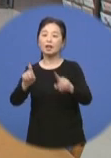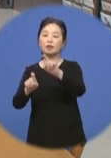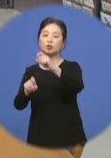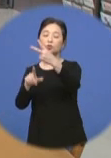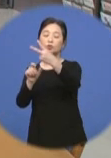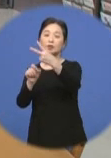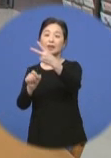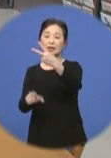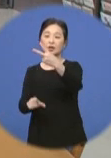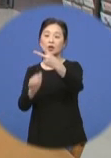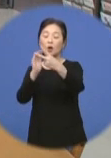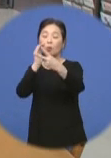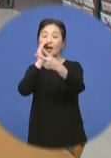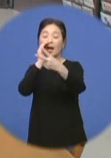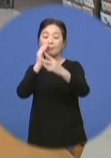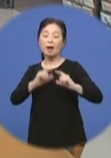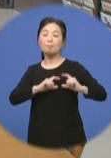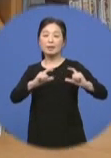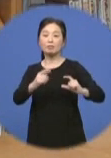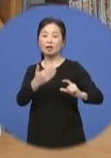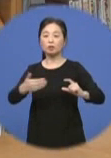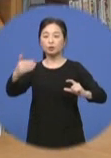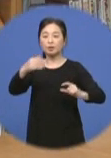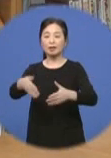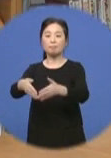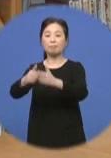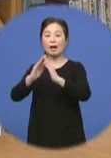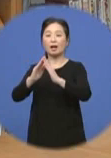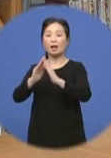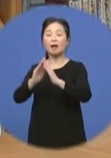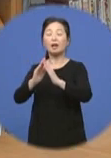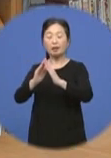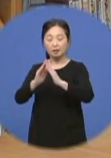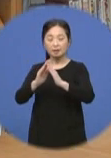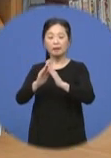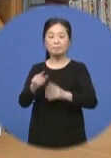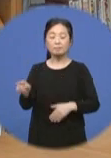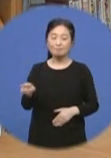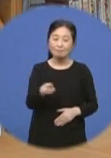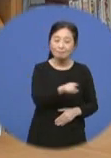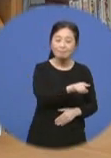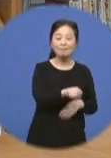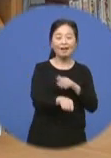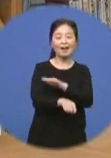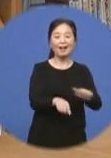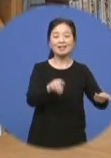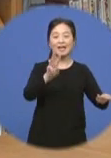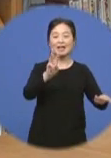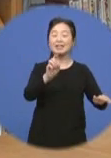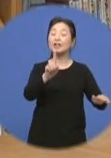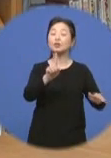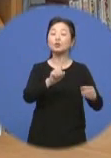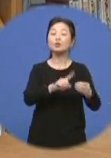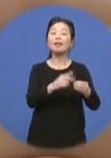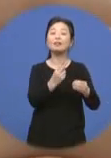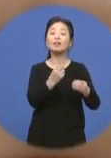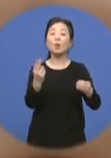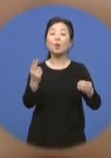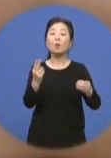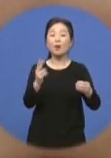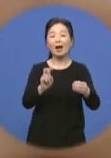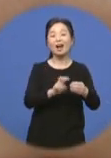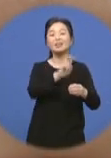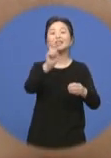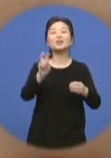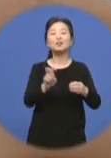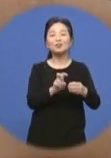ビッグアイの9階にオープンして、平成30年度は、おかげさまでリーブルは20周年